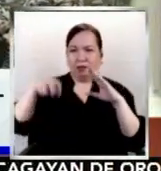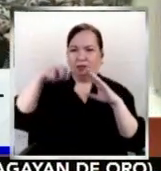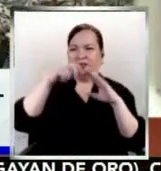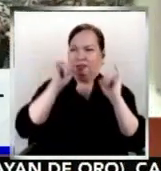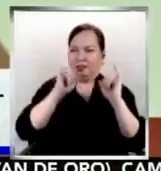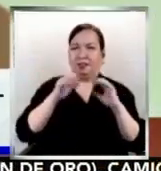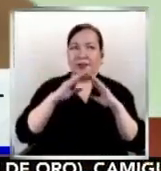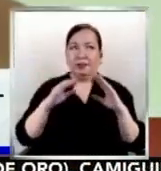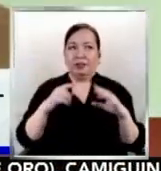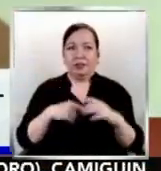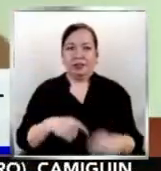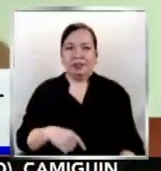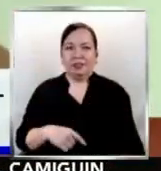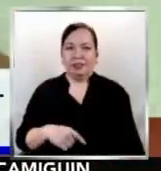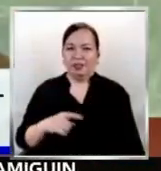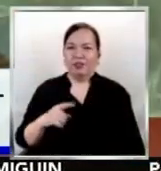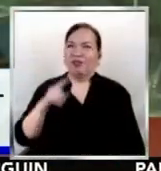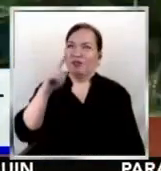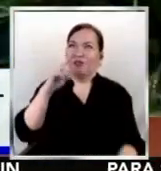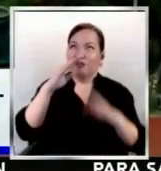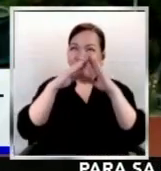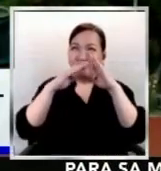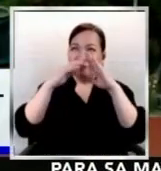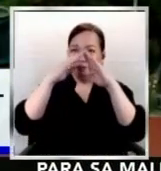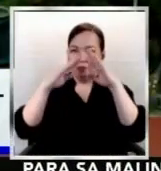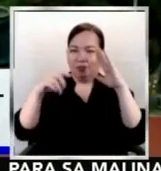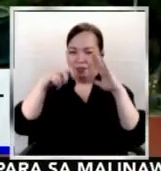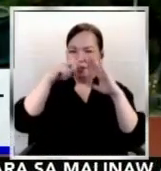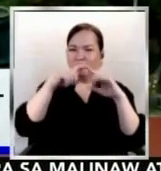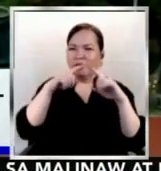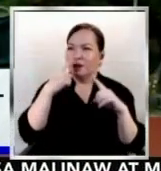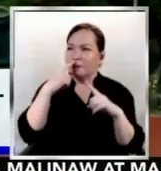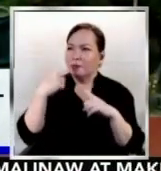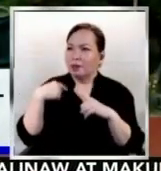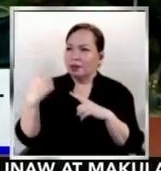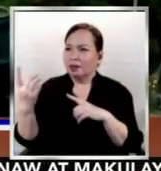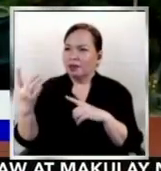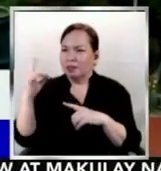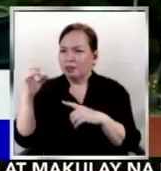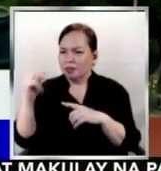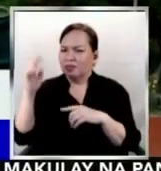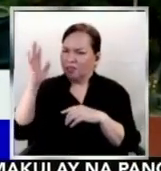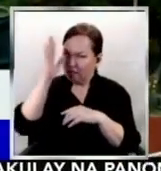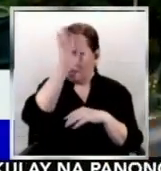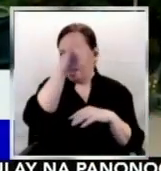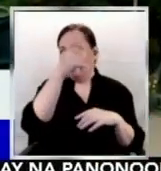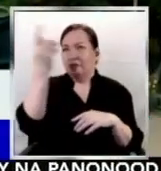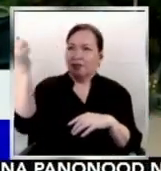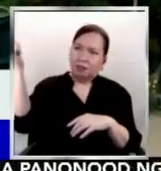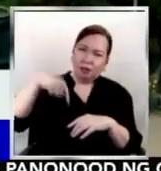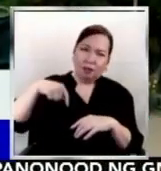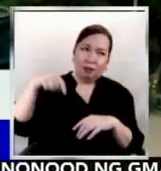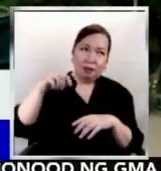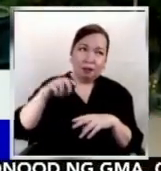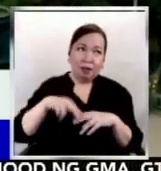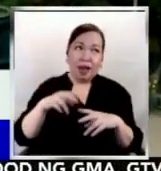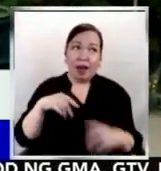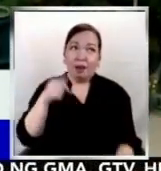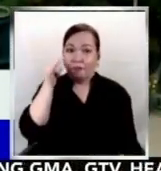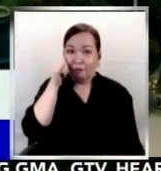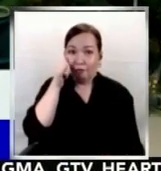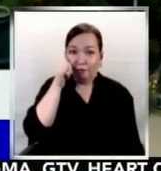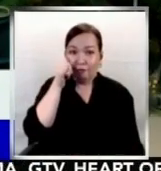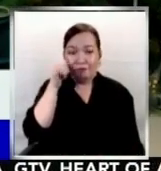floor. Pero nung time na yon, sinabi sa akin ni Dennis na kailangan ko daw bumaba dahil may shoot daw kami